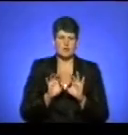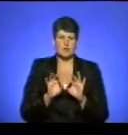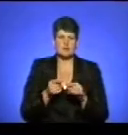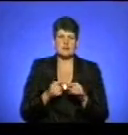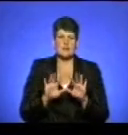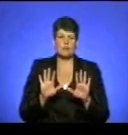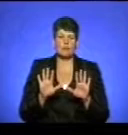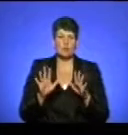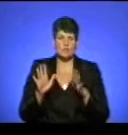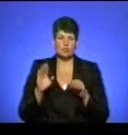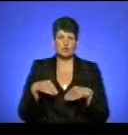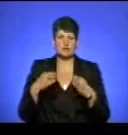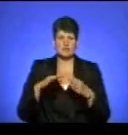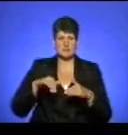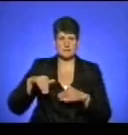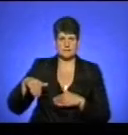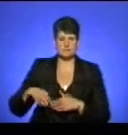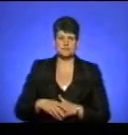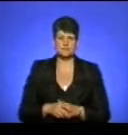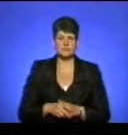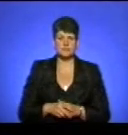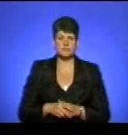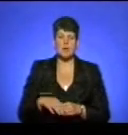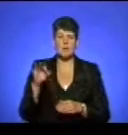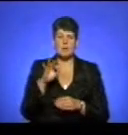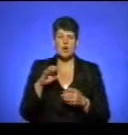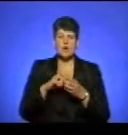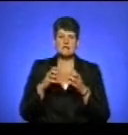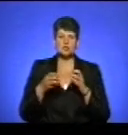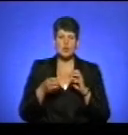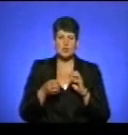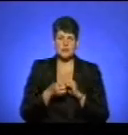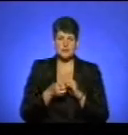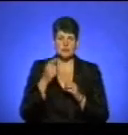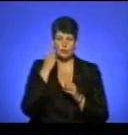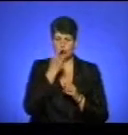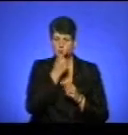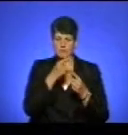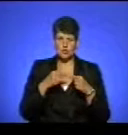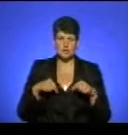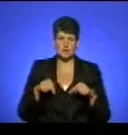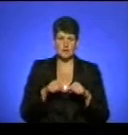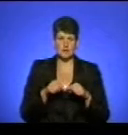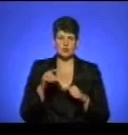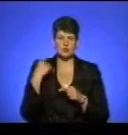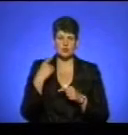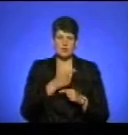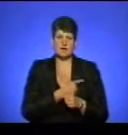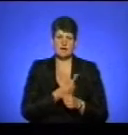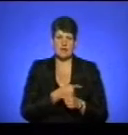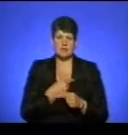події буде надано згодом. Про результати спецоперації в офтальмологічному відділенні університетської лікарні